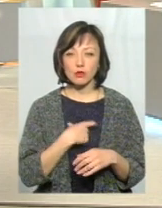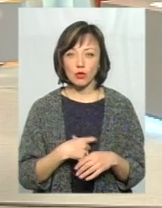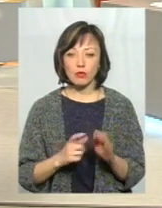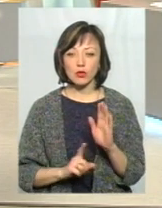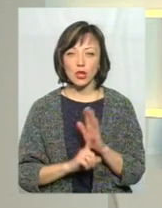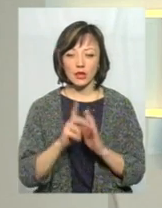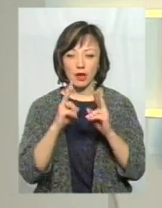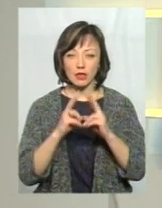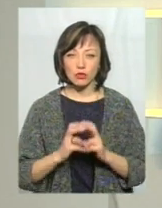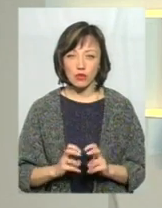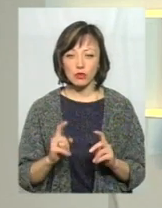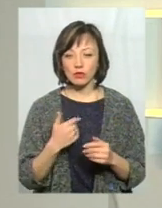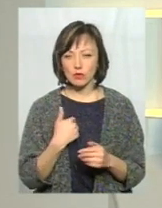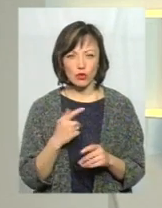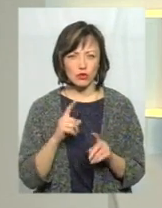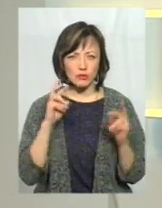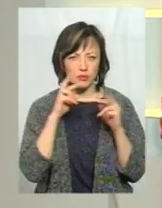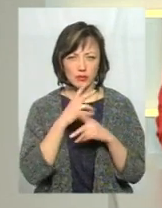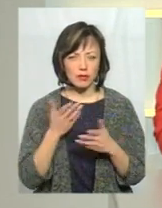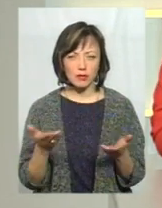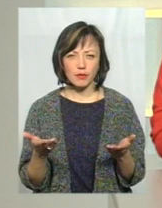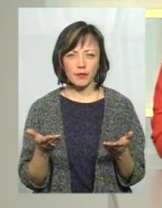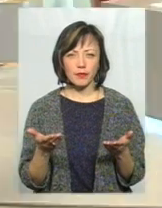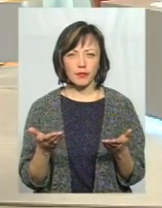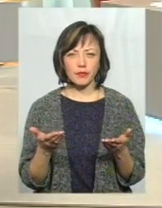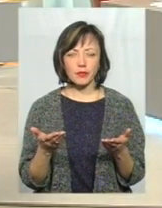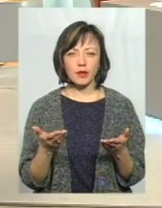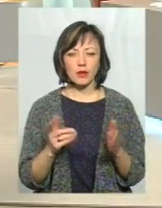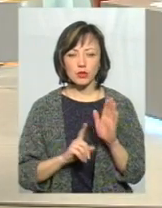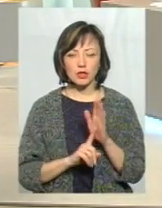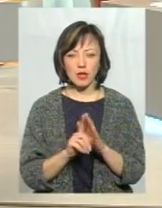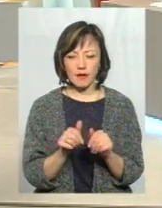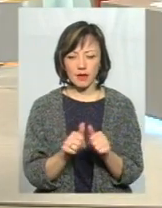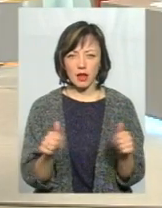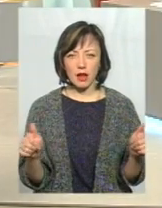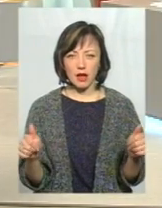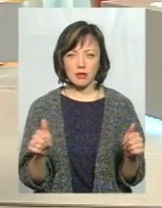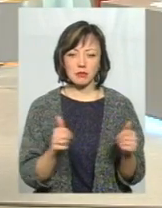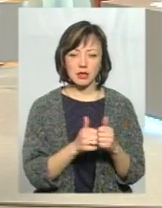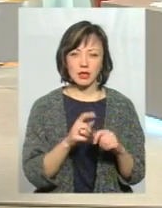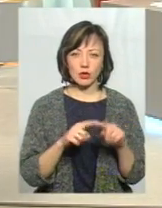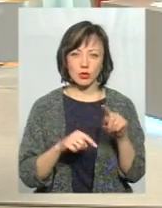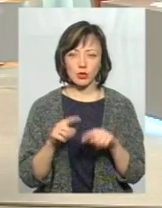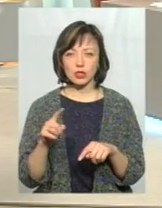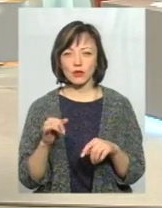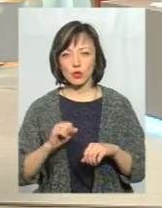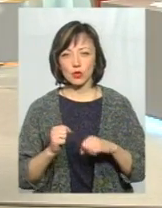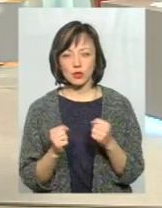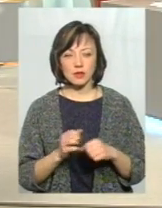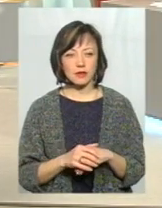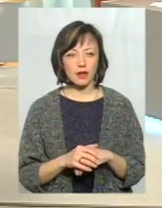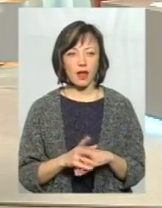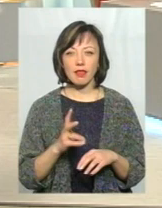почати аналізувати, що зі мною щось не так, і починає віддалятися від близьких, друзів та колег.